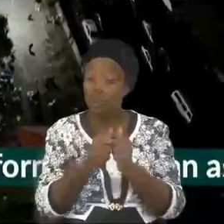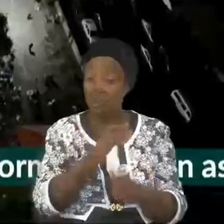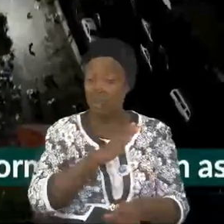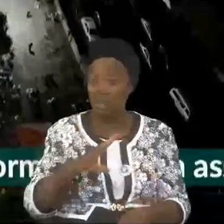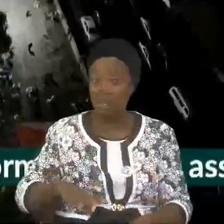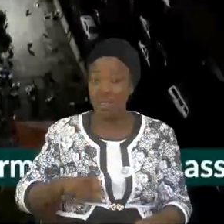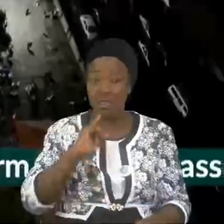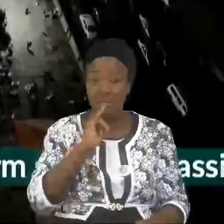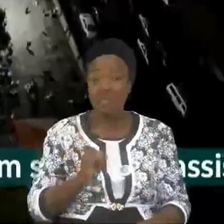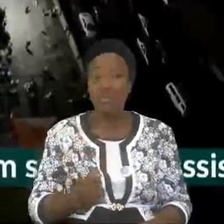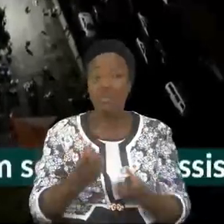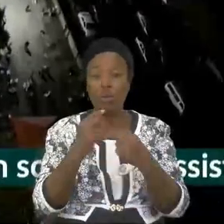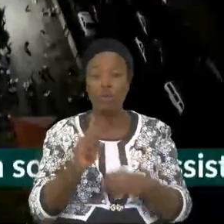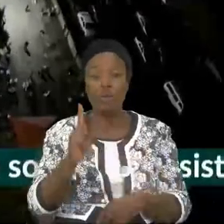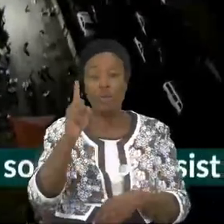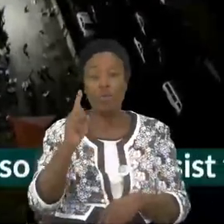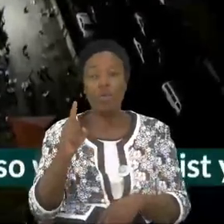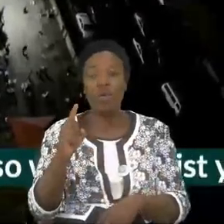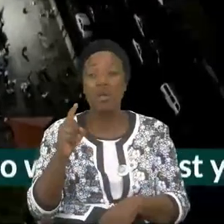il y aura une séance spéciale